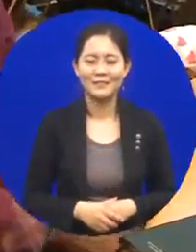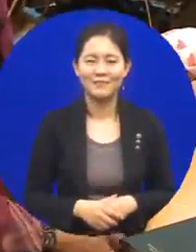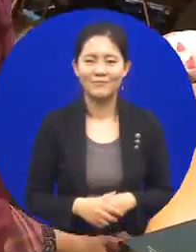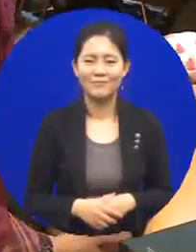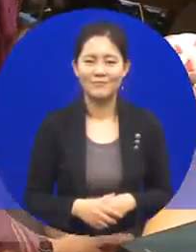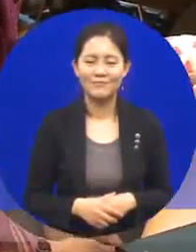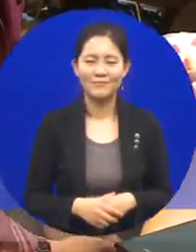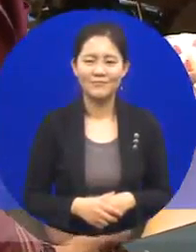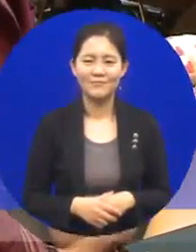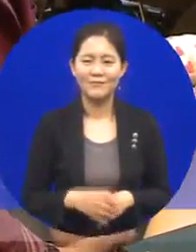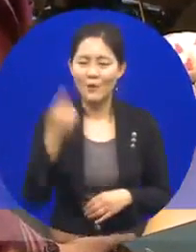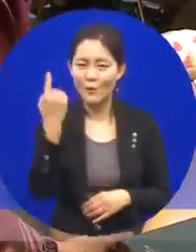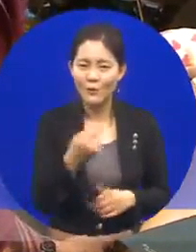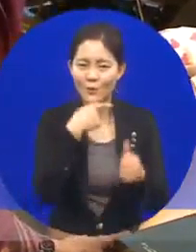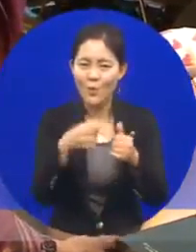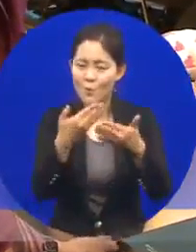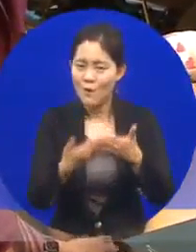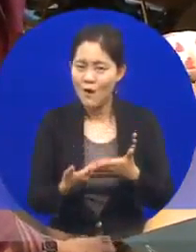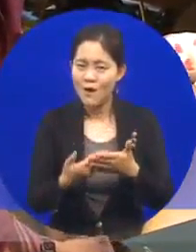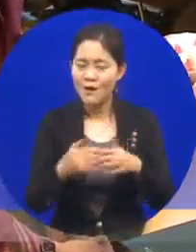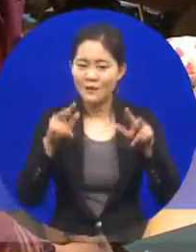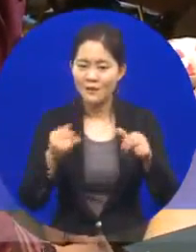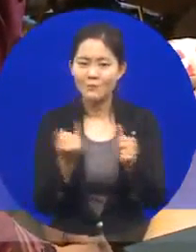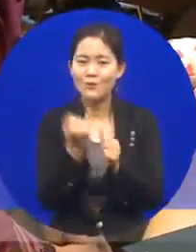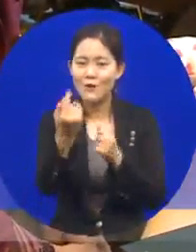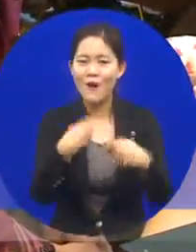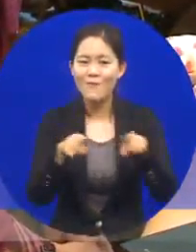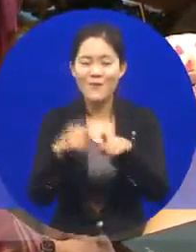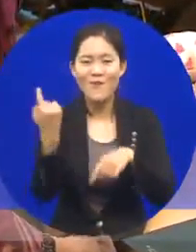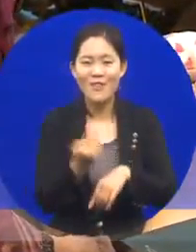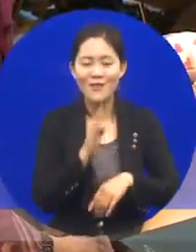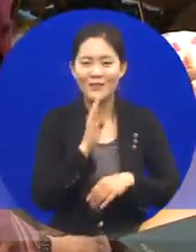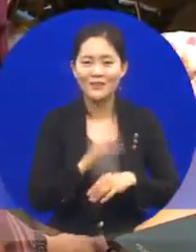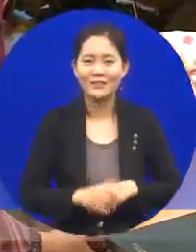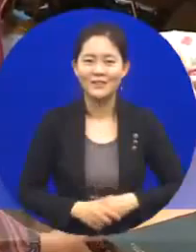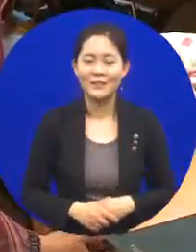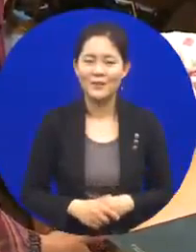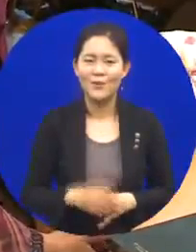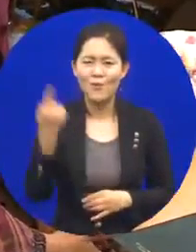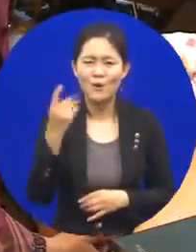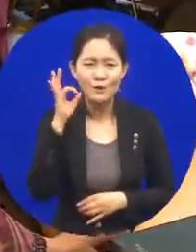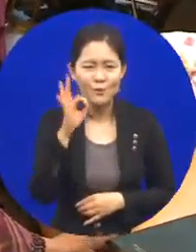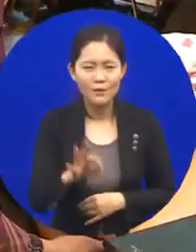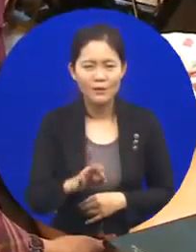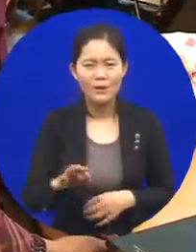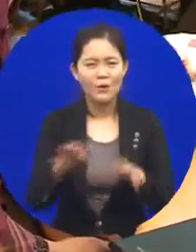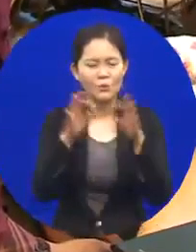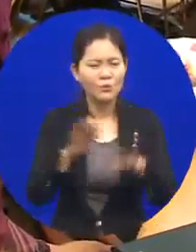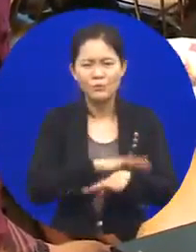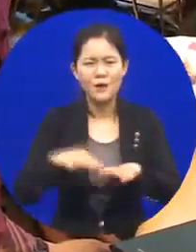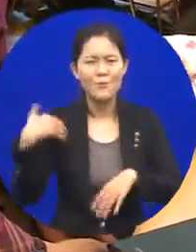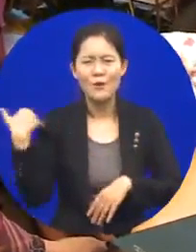뭐 와서 교육을 받아보니까 우리 집사람 같이 왔어요. 근데 와서 보니까 새삼